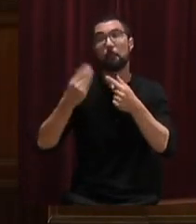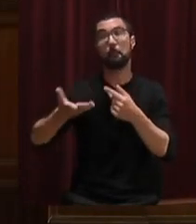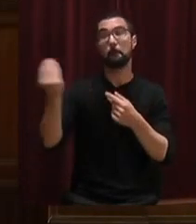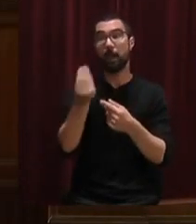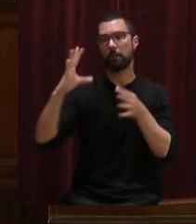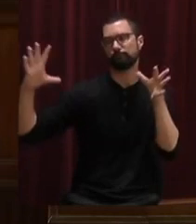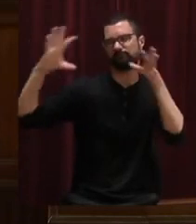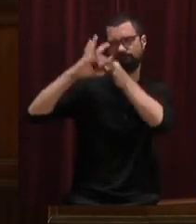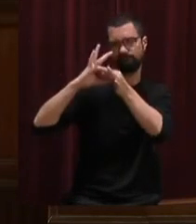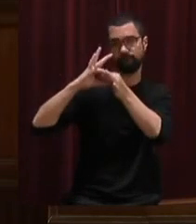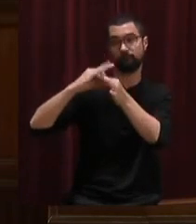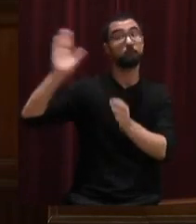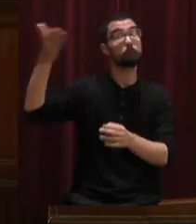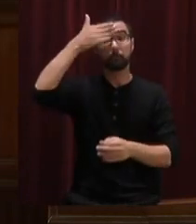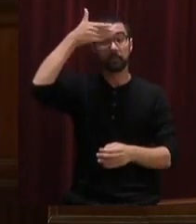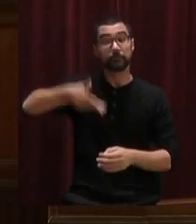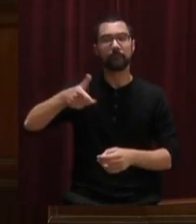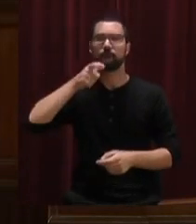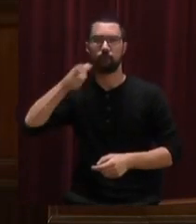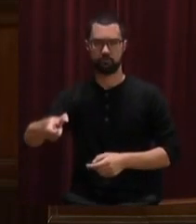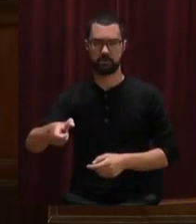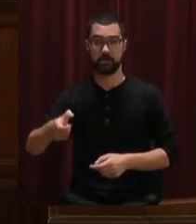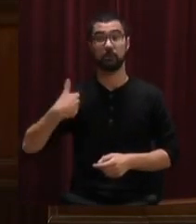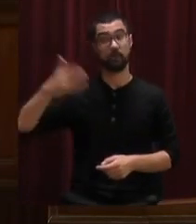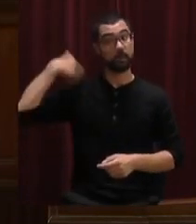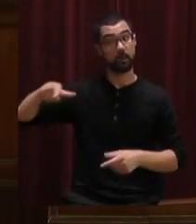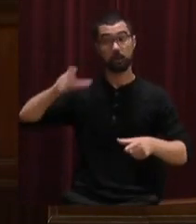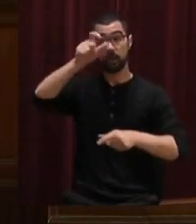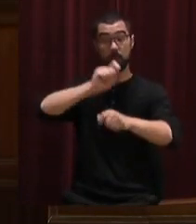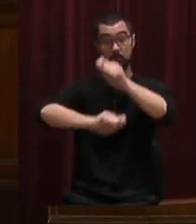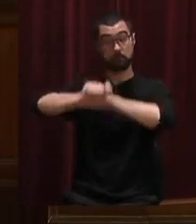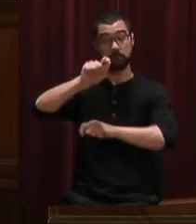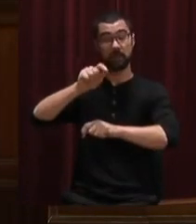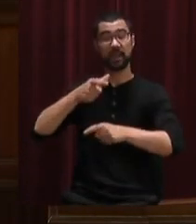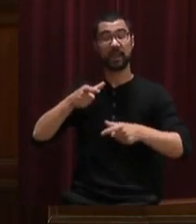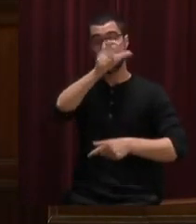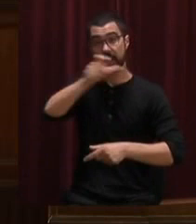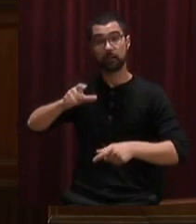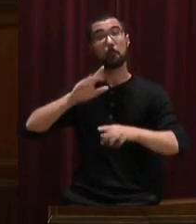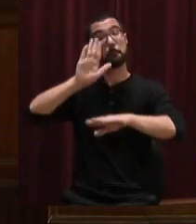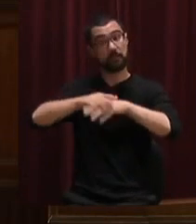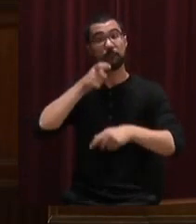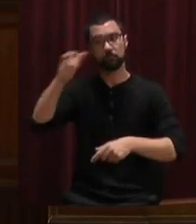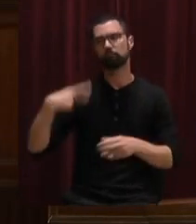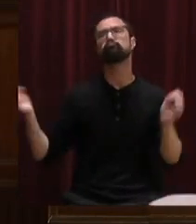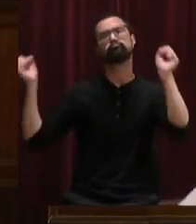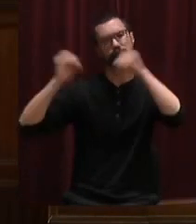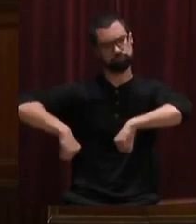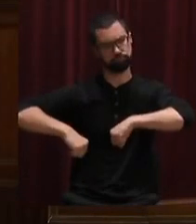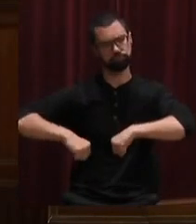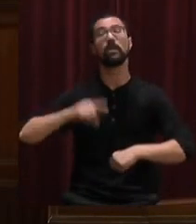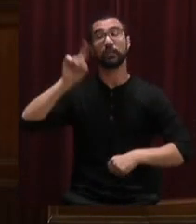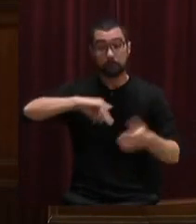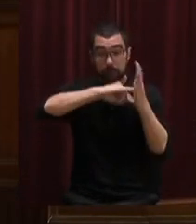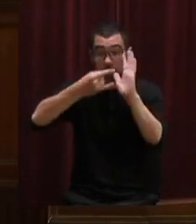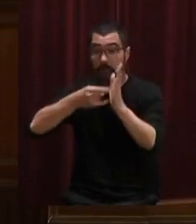illes, sobretot a Formentera, tal com hem acordat amb Gent per Formentera. L'hora de coordinar tota aquesta planificació en la